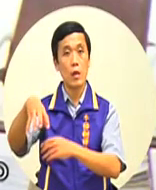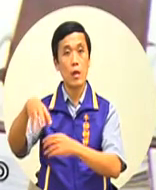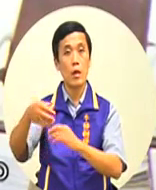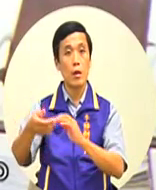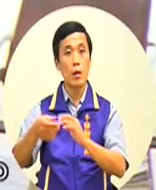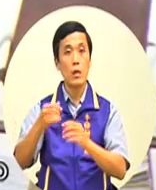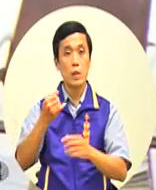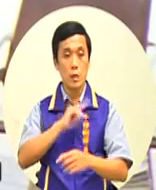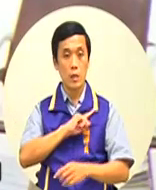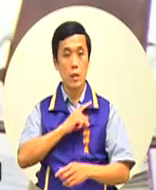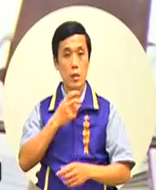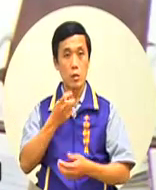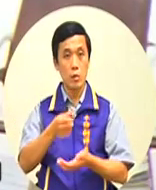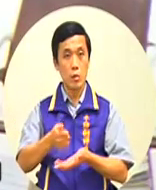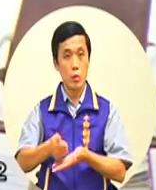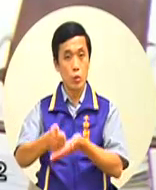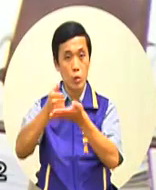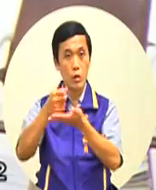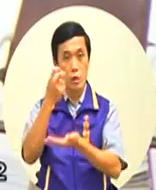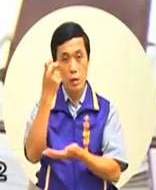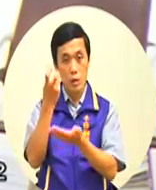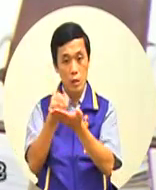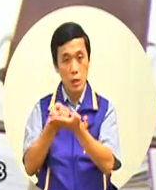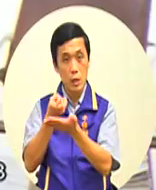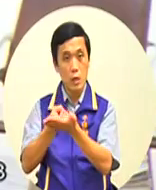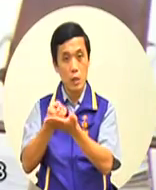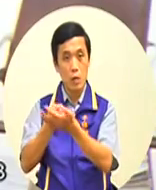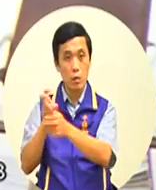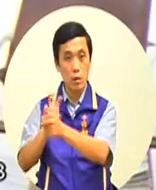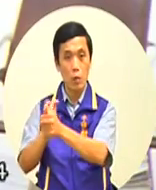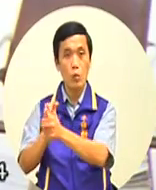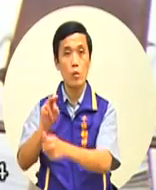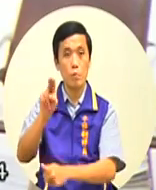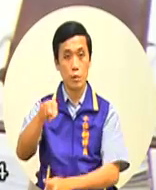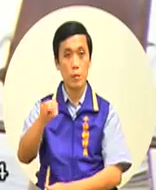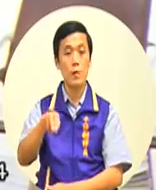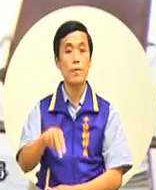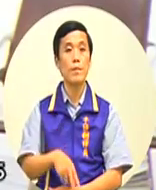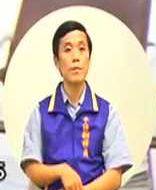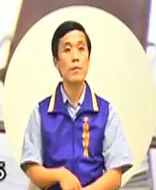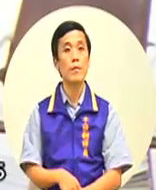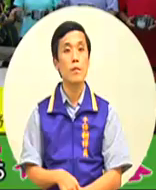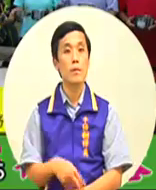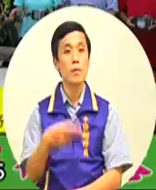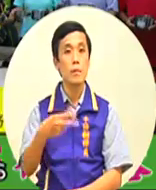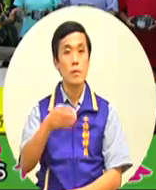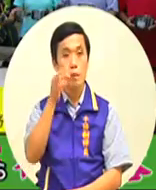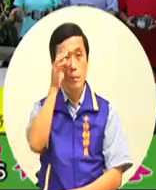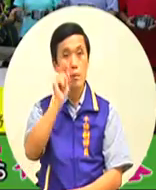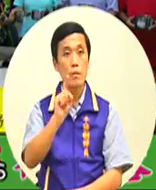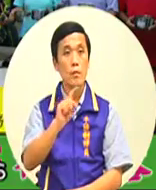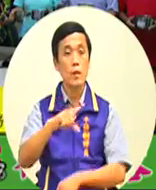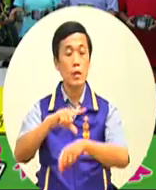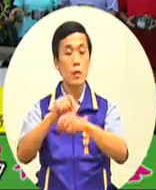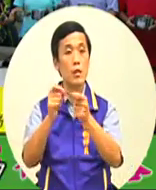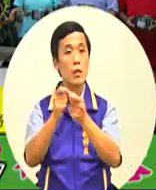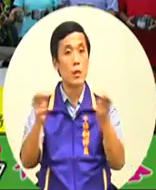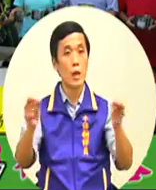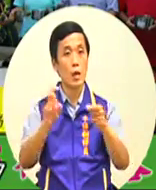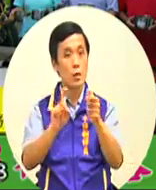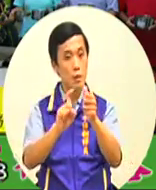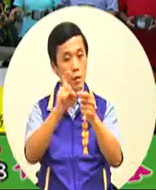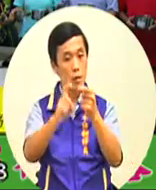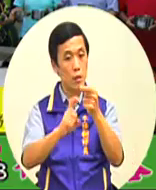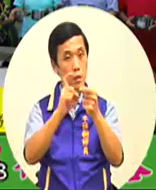尊严的妥善照顾哈，这是本席哈。来，那我们再来看，好，那我们长照十年计